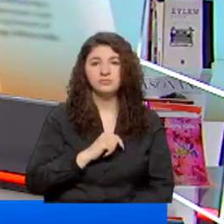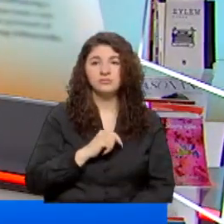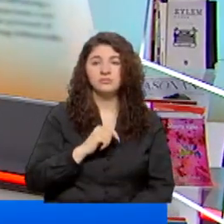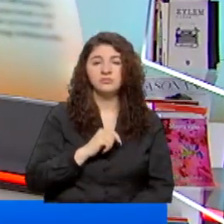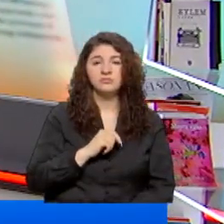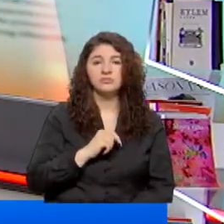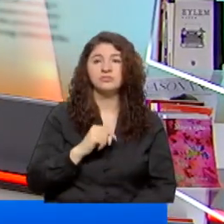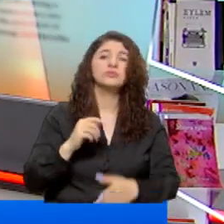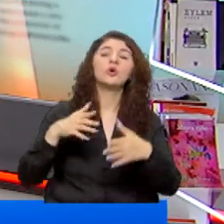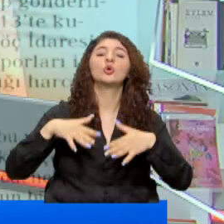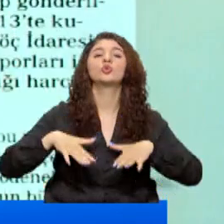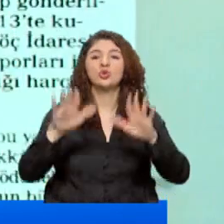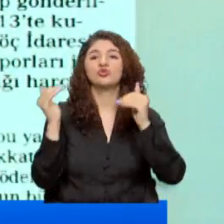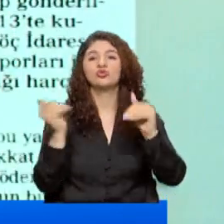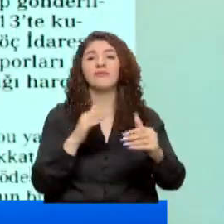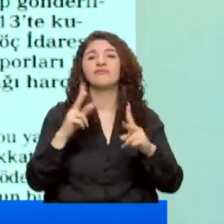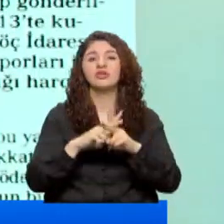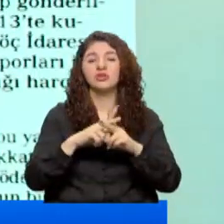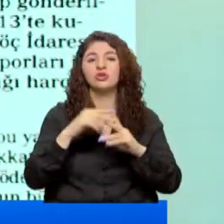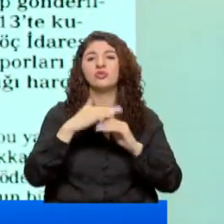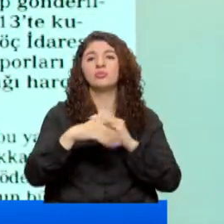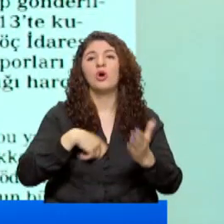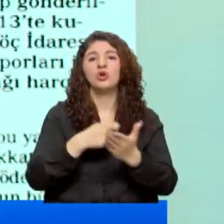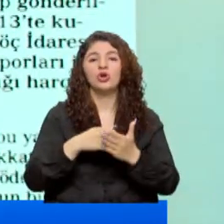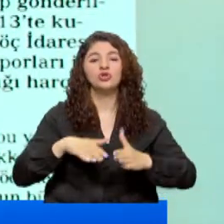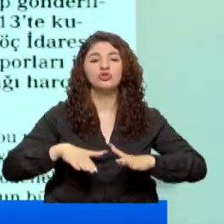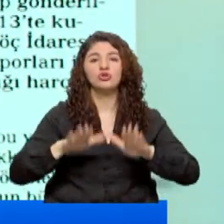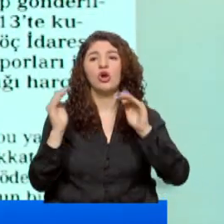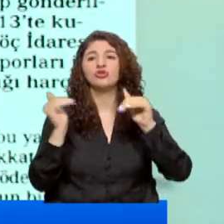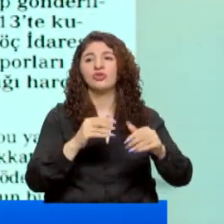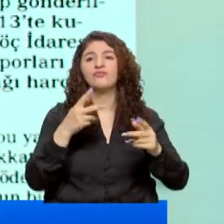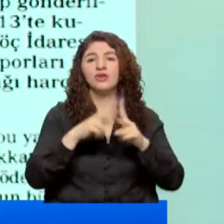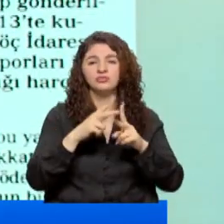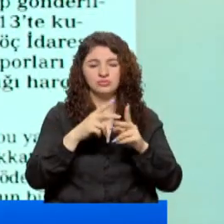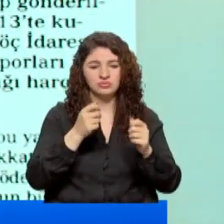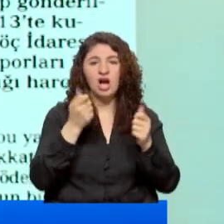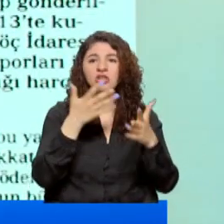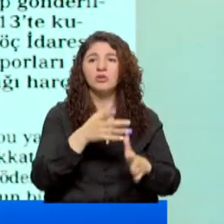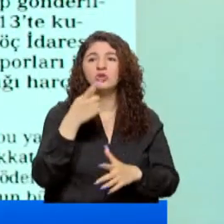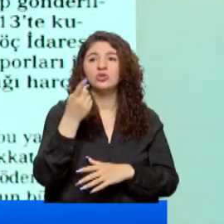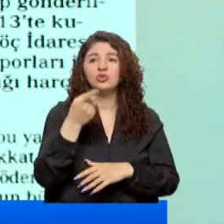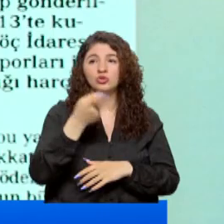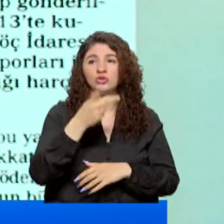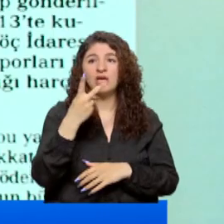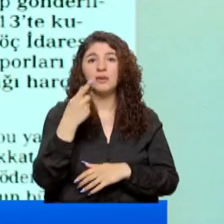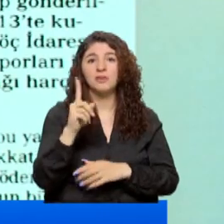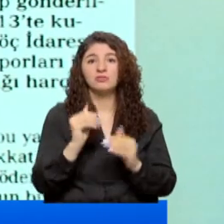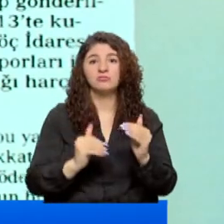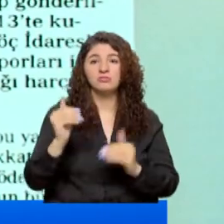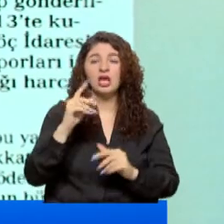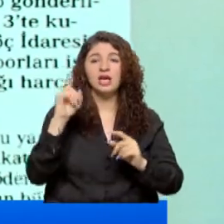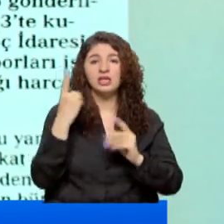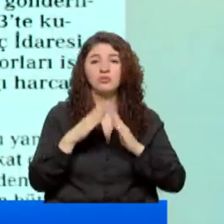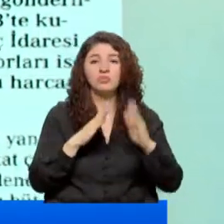bu göçün faturasını halk ödüyor Göç İdaresi Başkanlığının harcamaları yüzde mm arttı iktidar ve